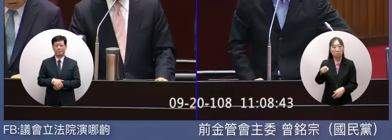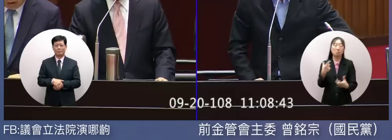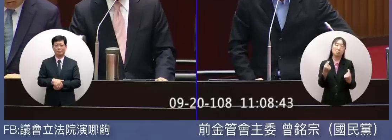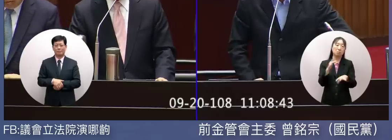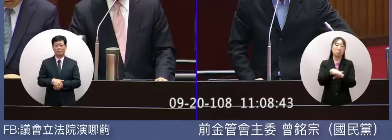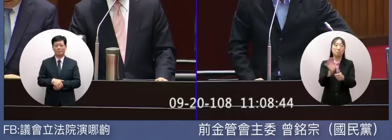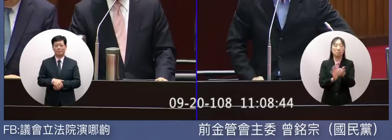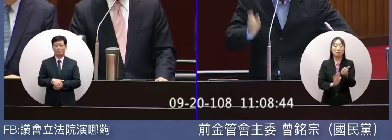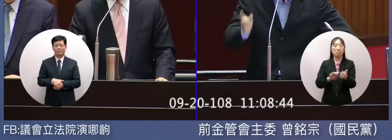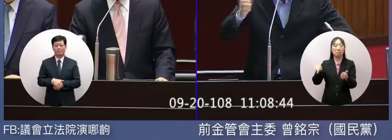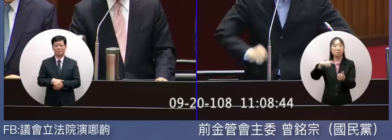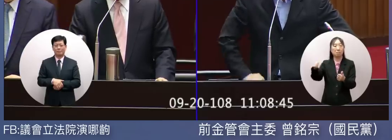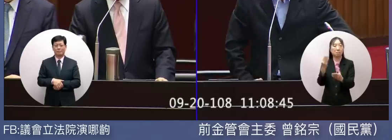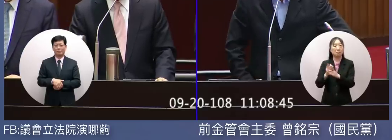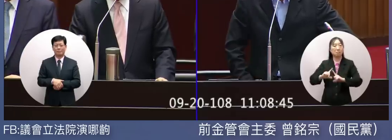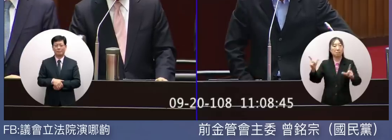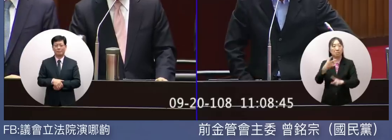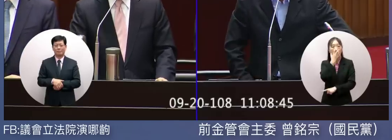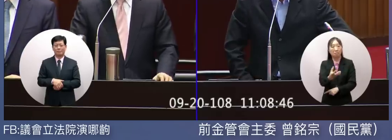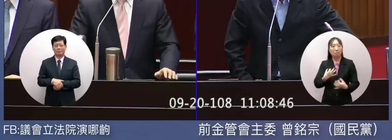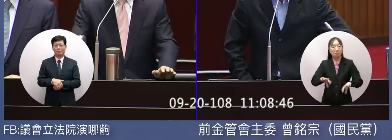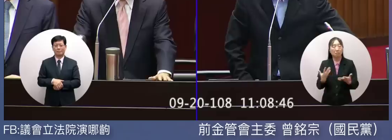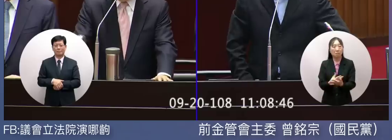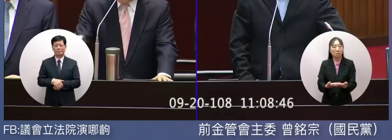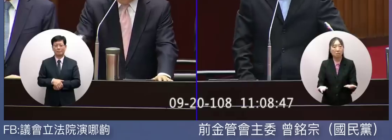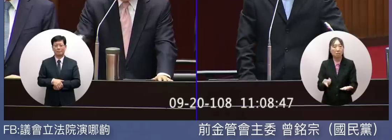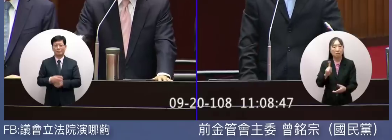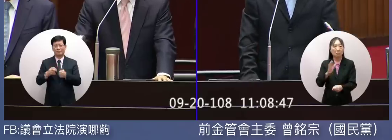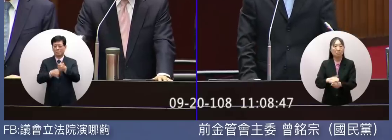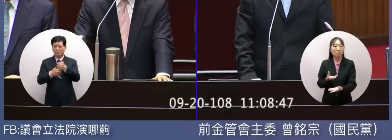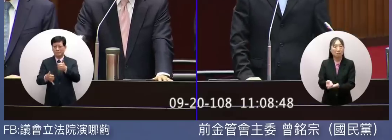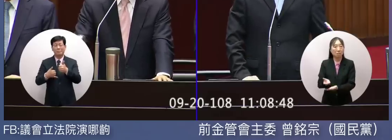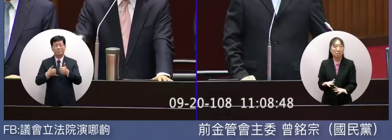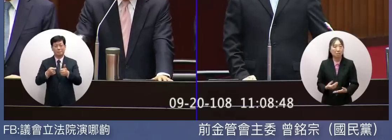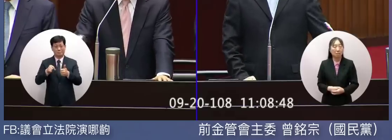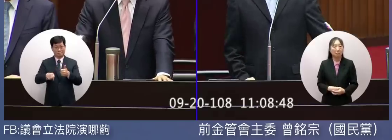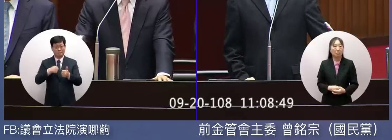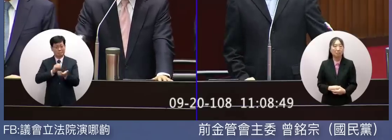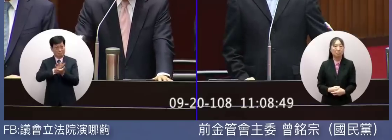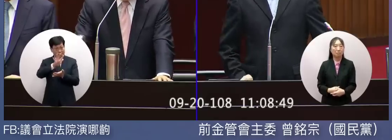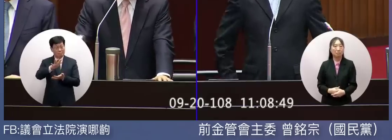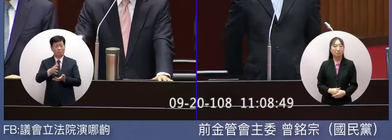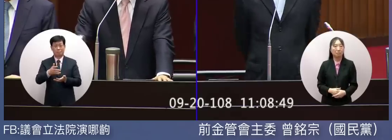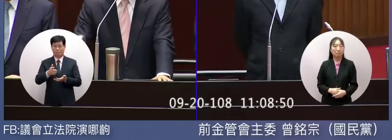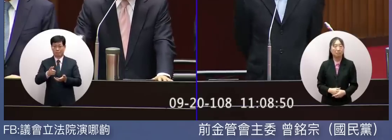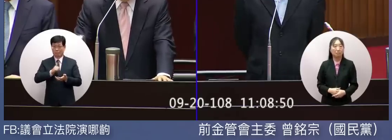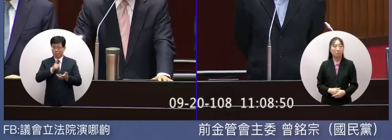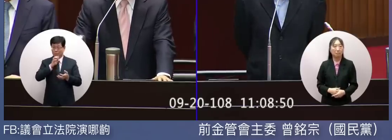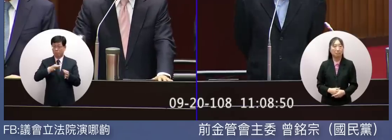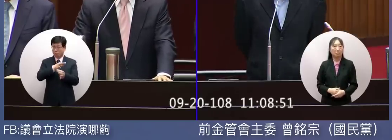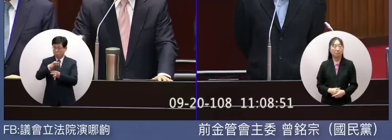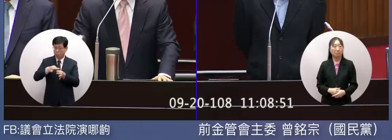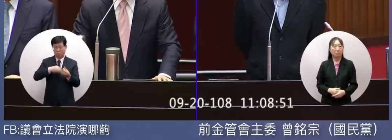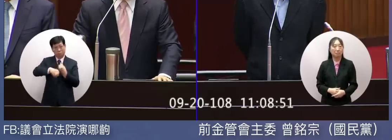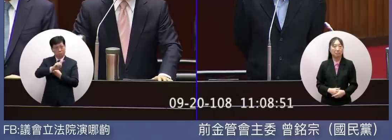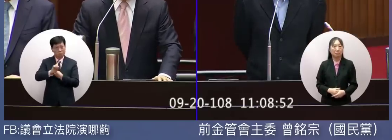的损失。院长，你怎么弥补他？ 那个委员，这个未来要怎么样子营运，